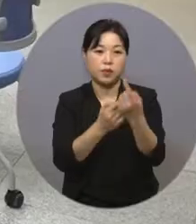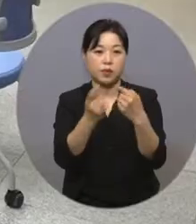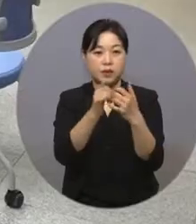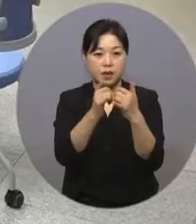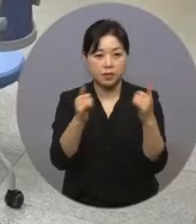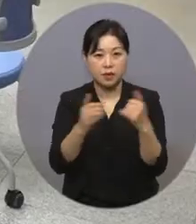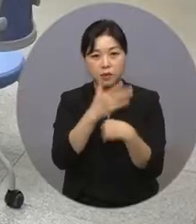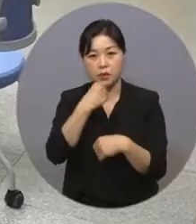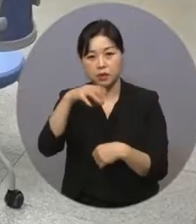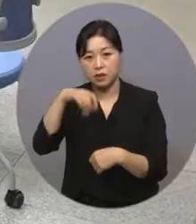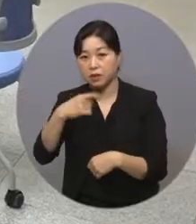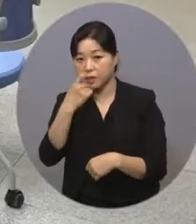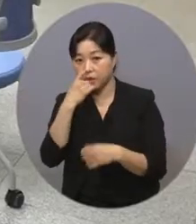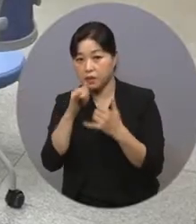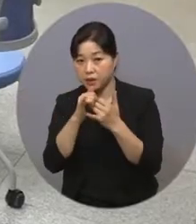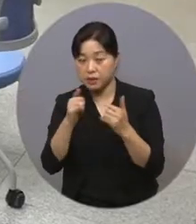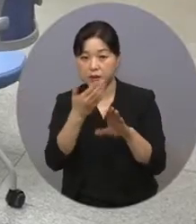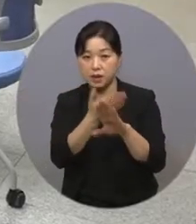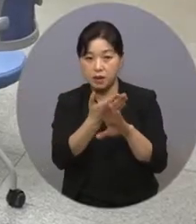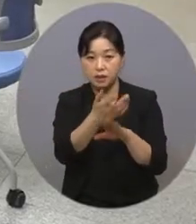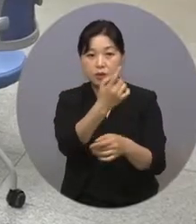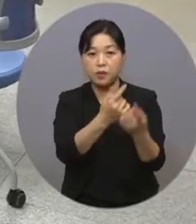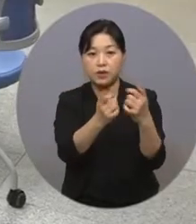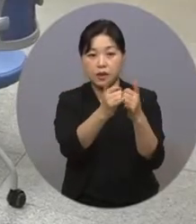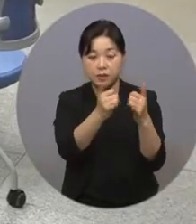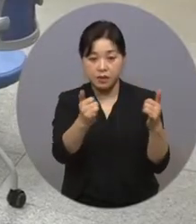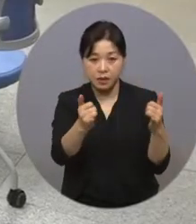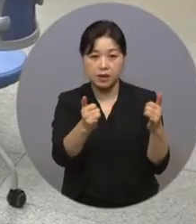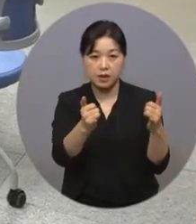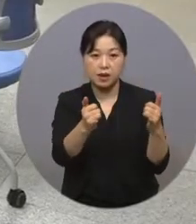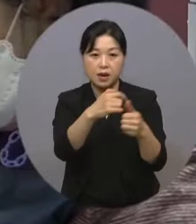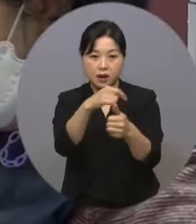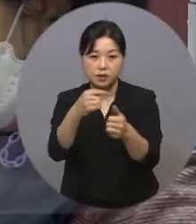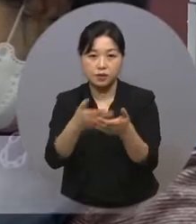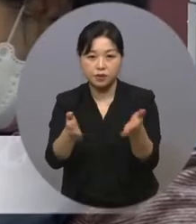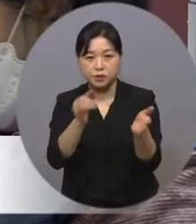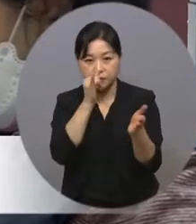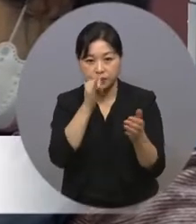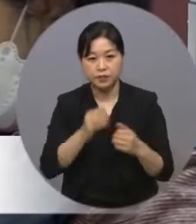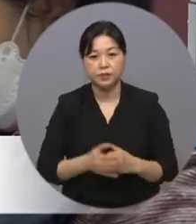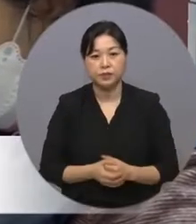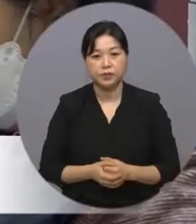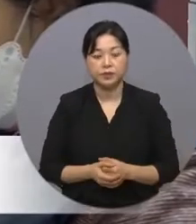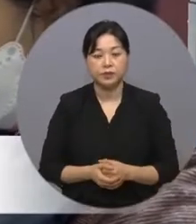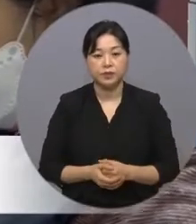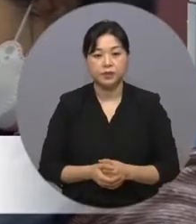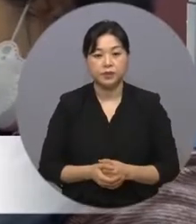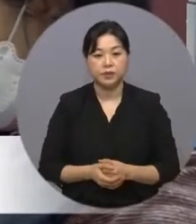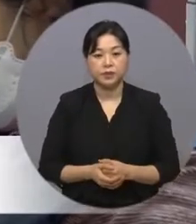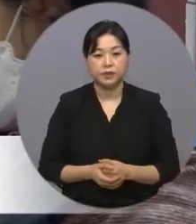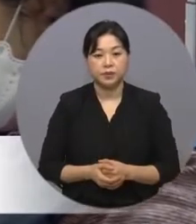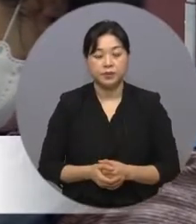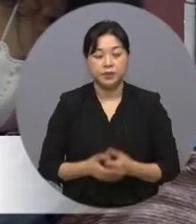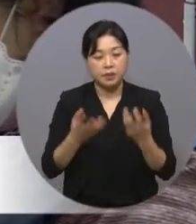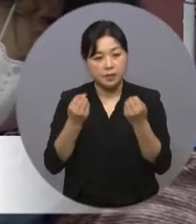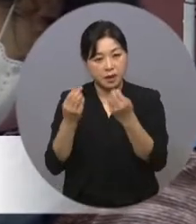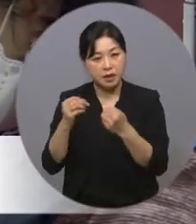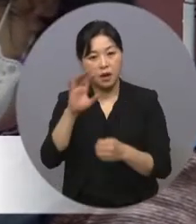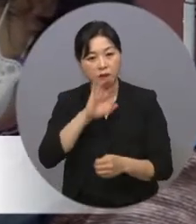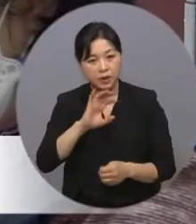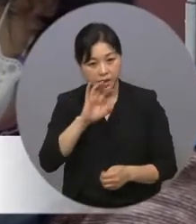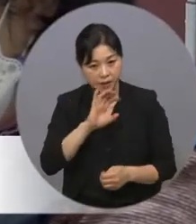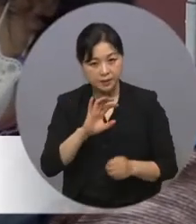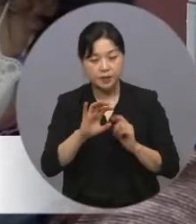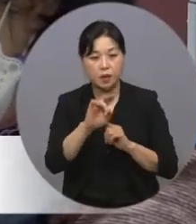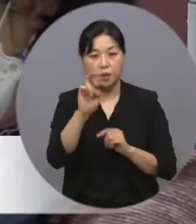실력을 다른 이용인들에게 아는 만큼 전해주고 있습니다. 많이 연습을 하고